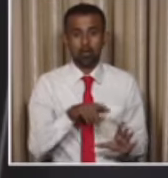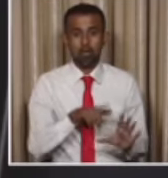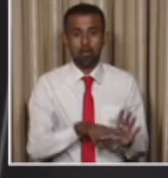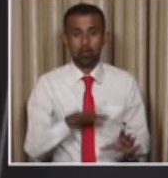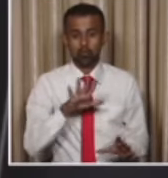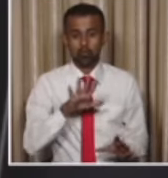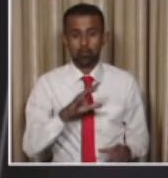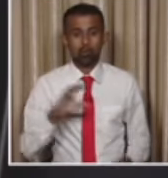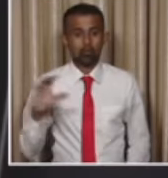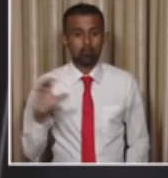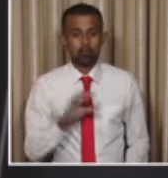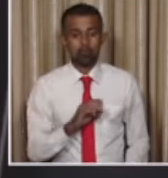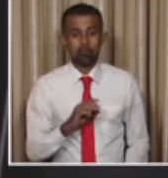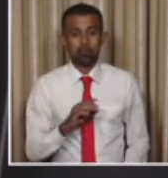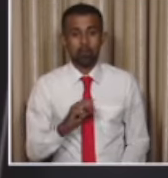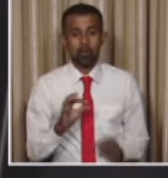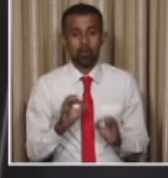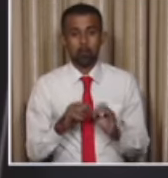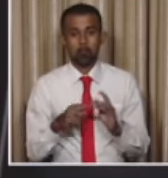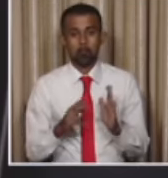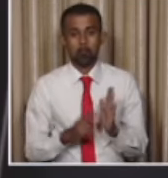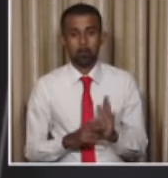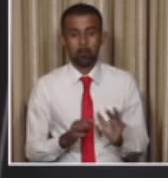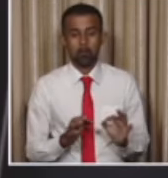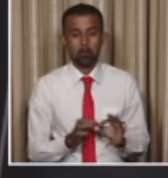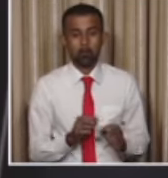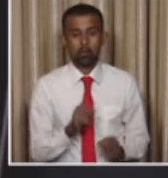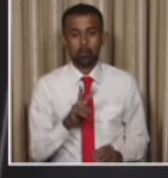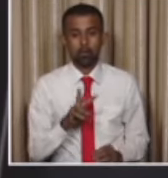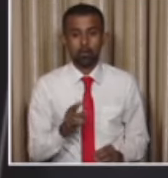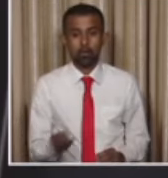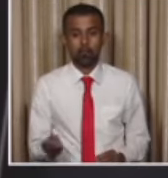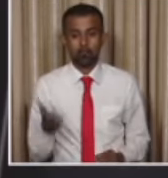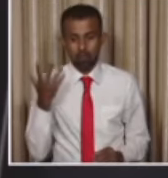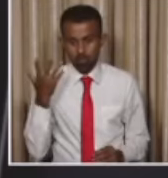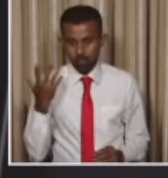අරන් තියෙනවා සංවර්ධන බැඳුම් කරවලින් බිලියන 12ට වඩා වැඩිය.